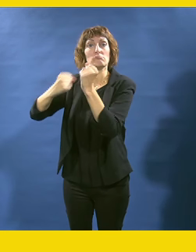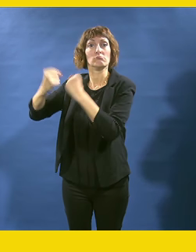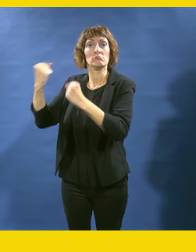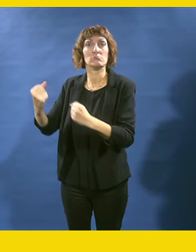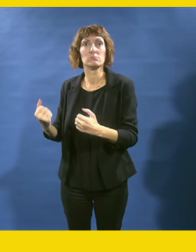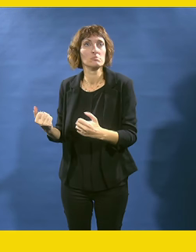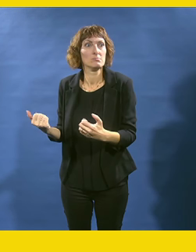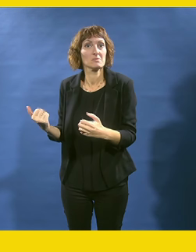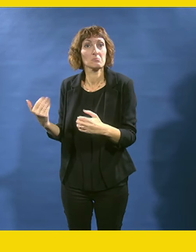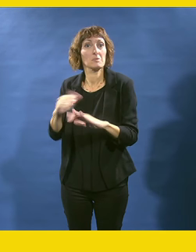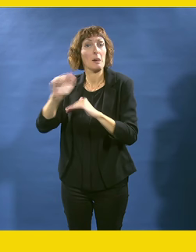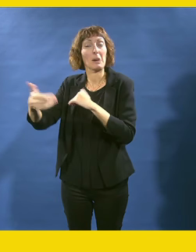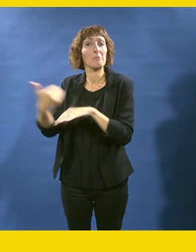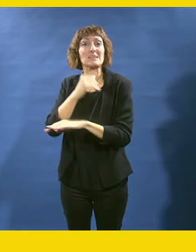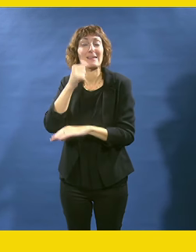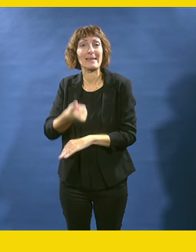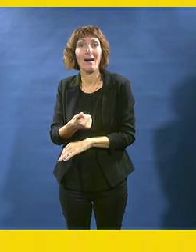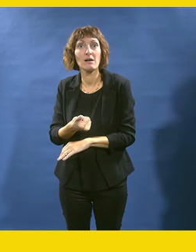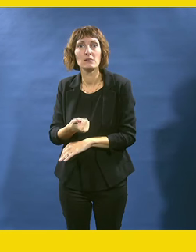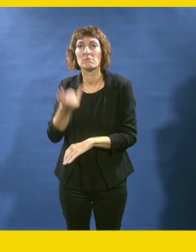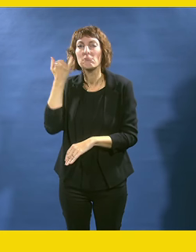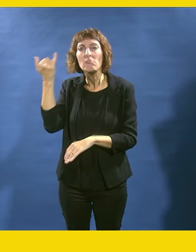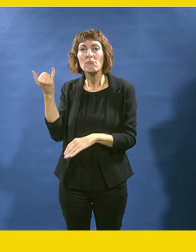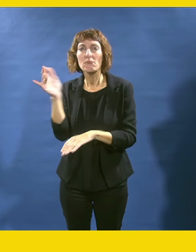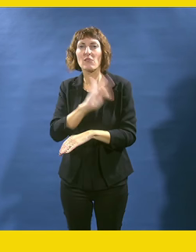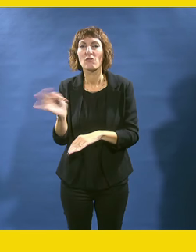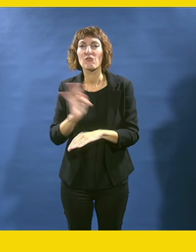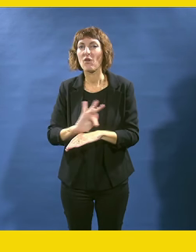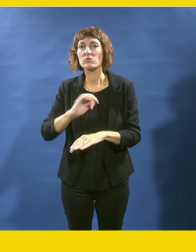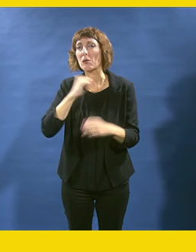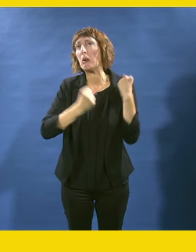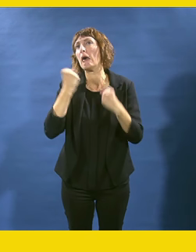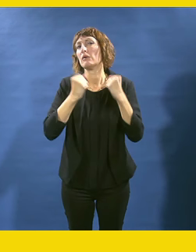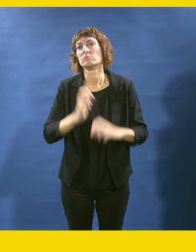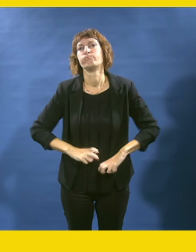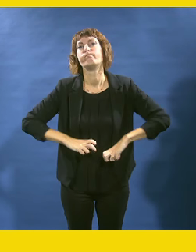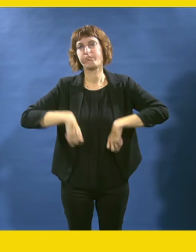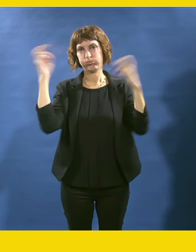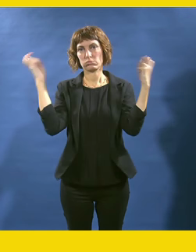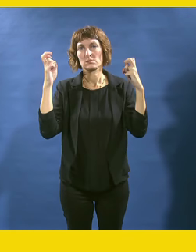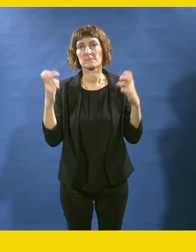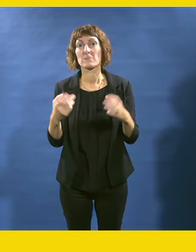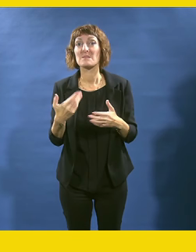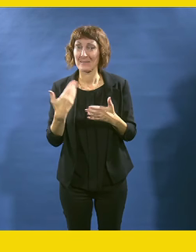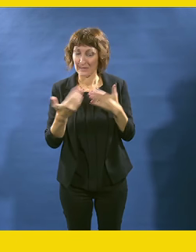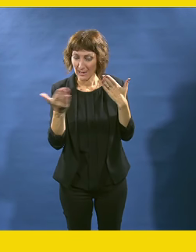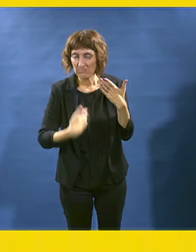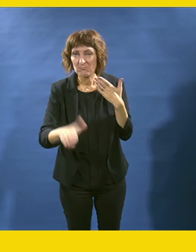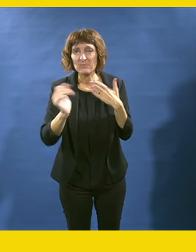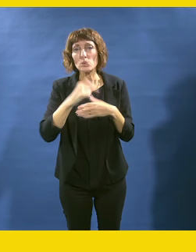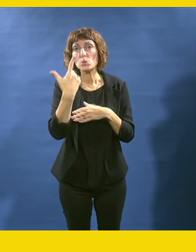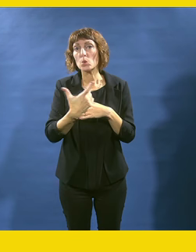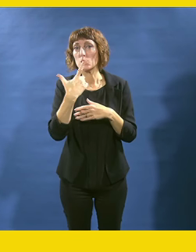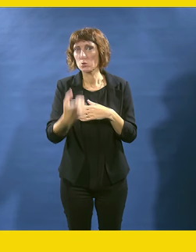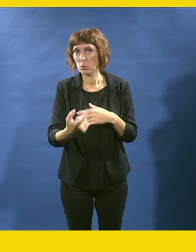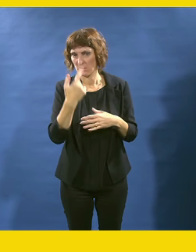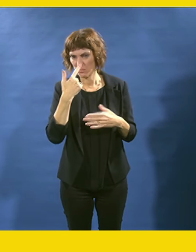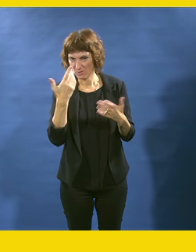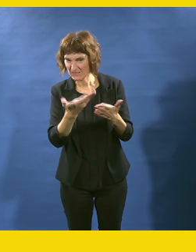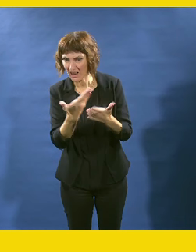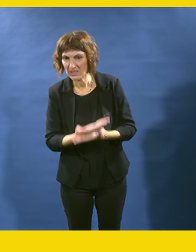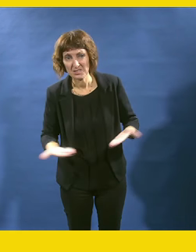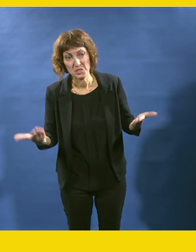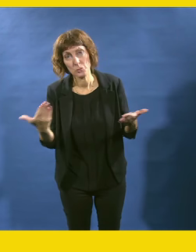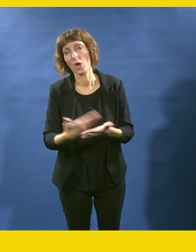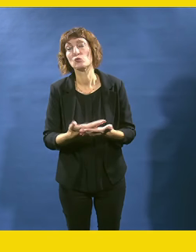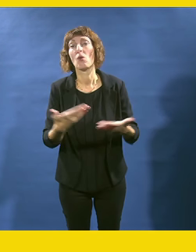amène donc à la grande question qui va jalonner ces 2 jours. Pourquoi ? Est-ce que c'est une fatalité ? Les hommes tuent